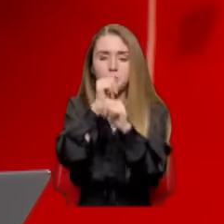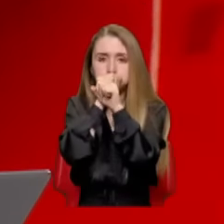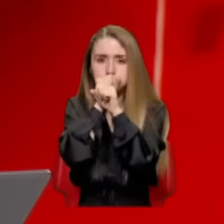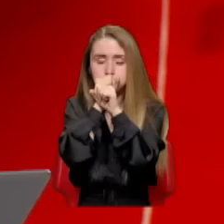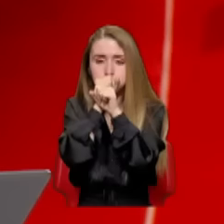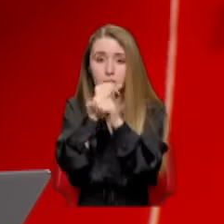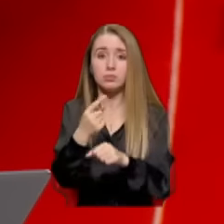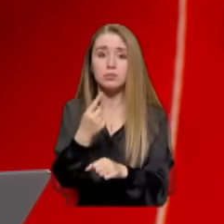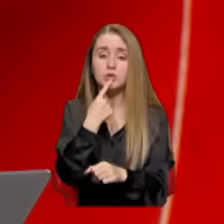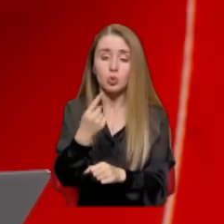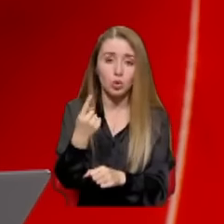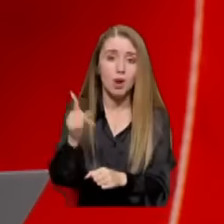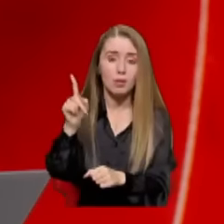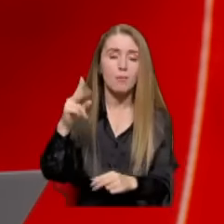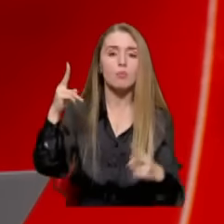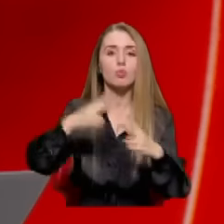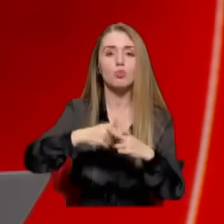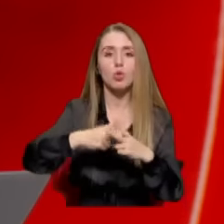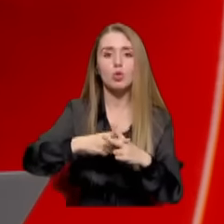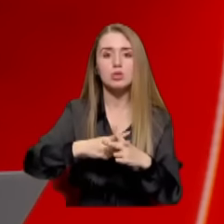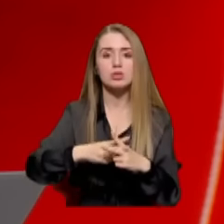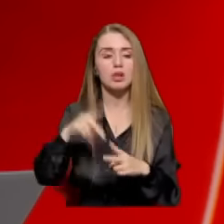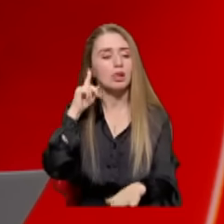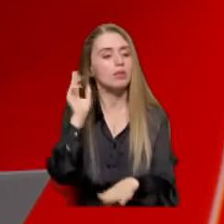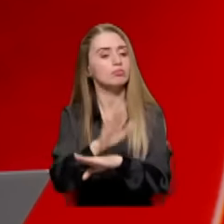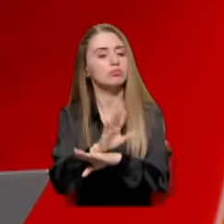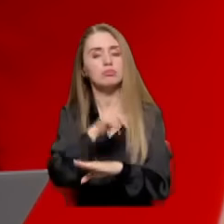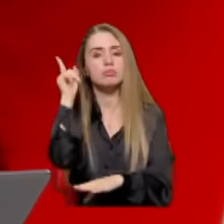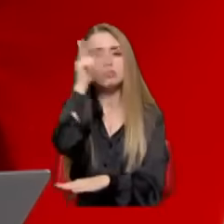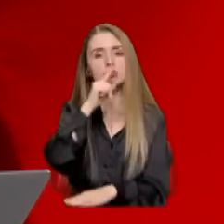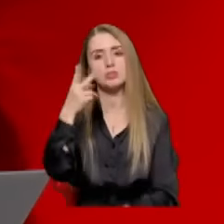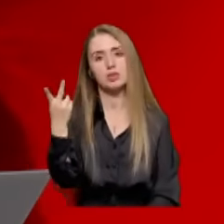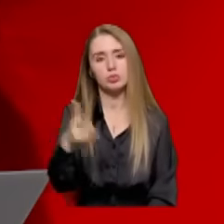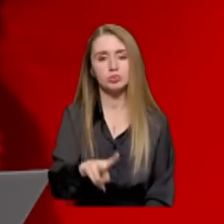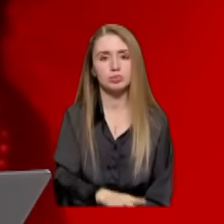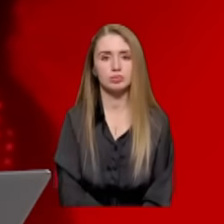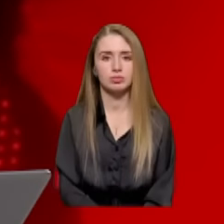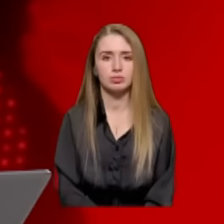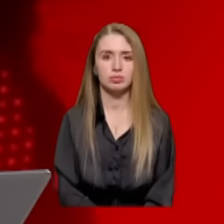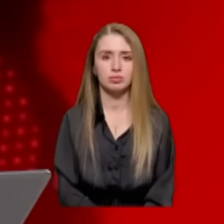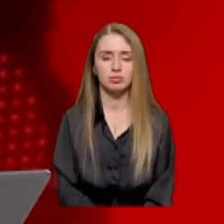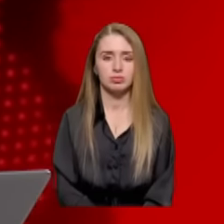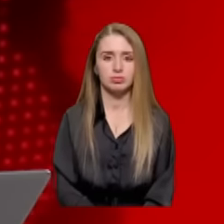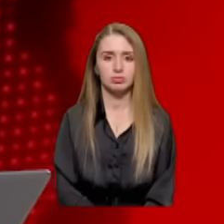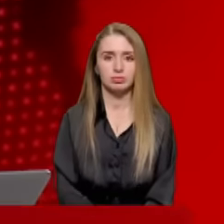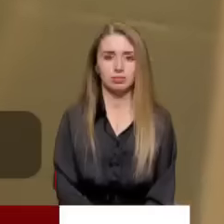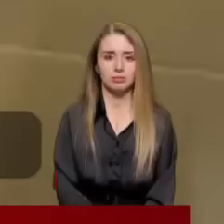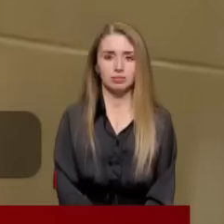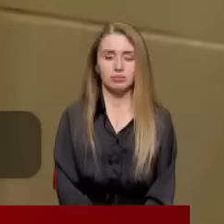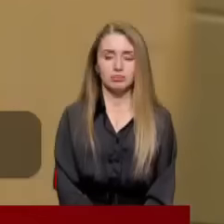alamadığını söyleyen şüpheli polisin kayıtsız kalması nedeniyle hayatını kaybetti.